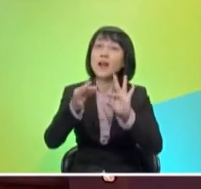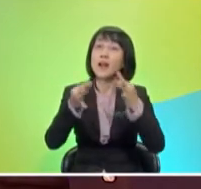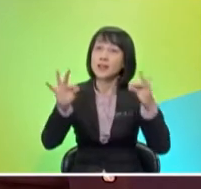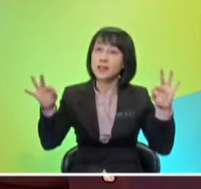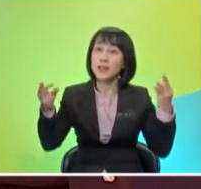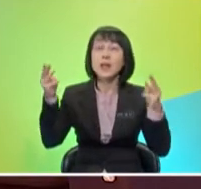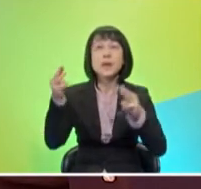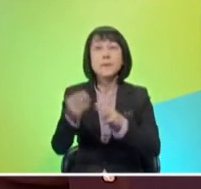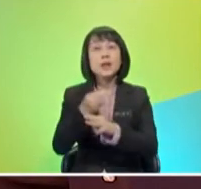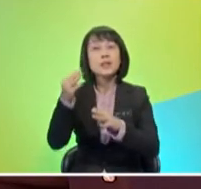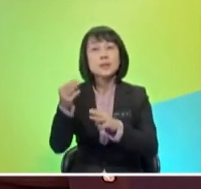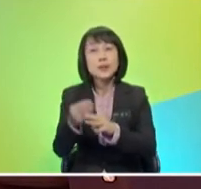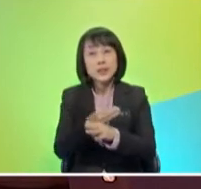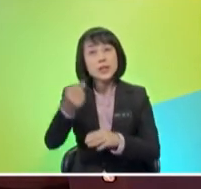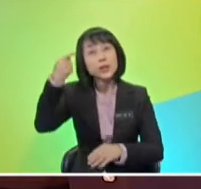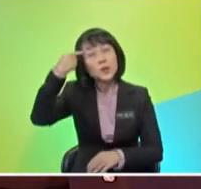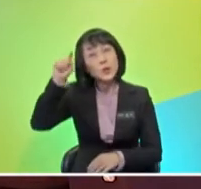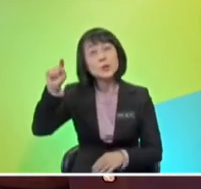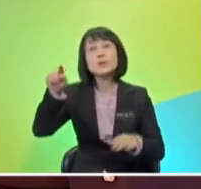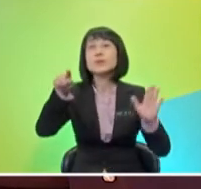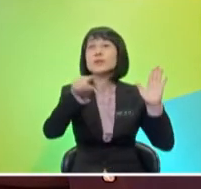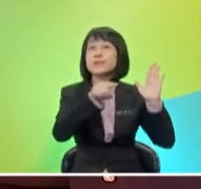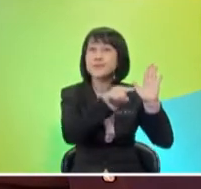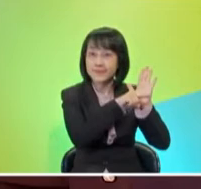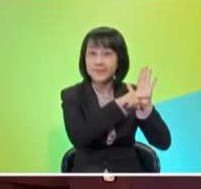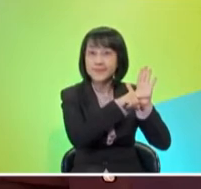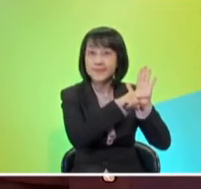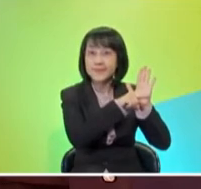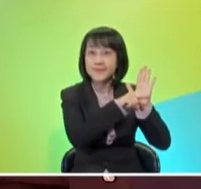matematika bagi operasi tolak